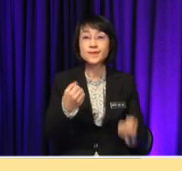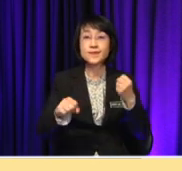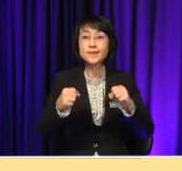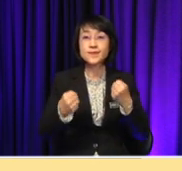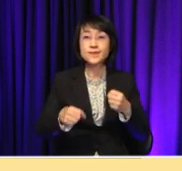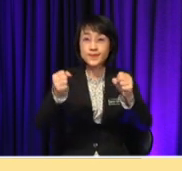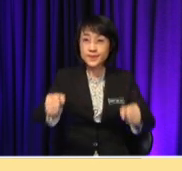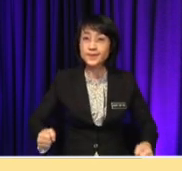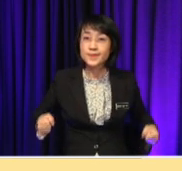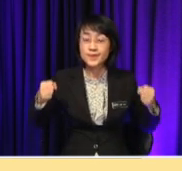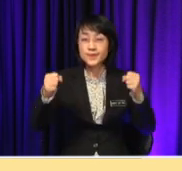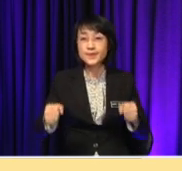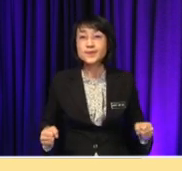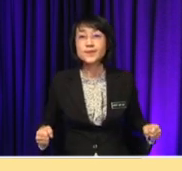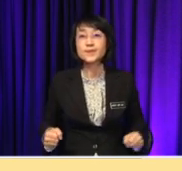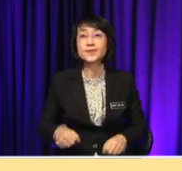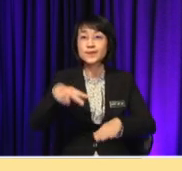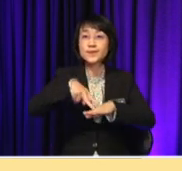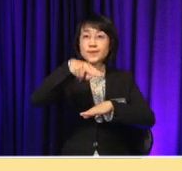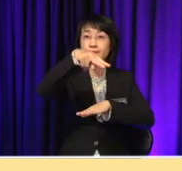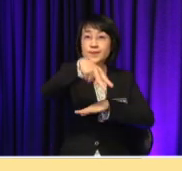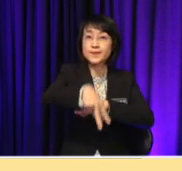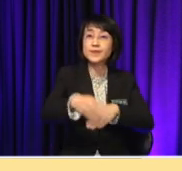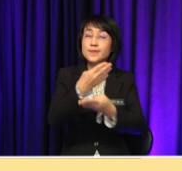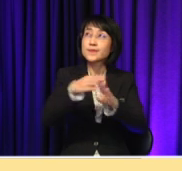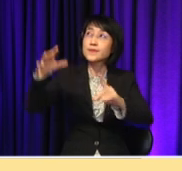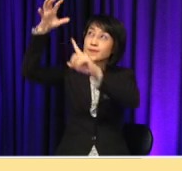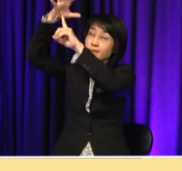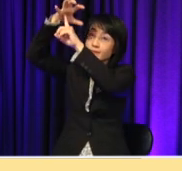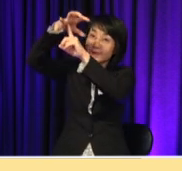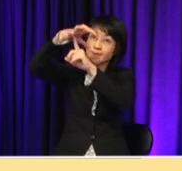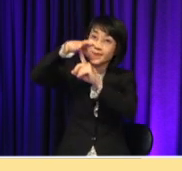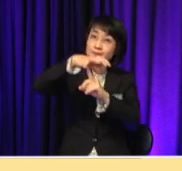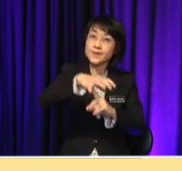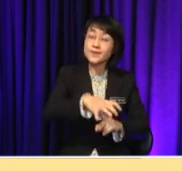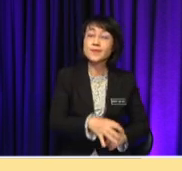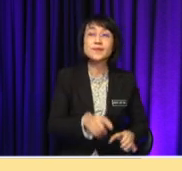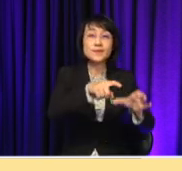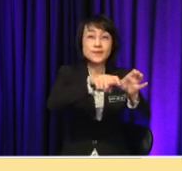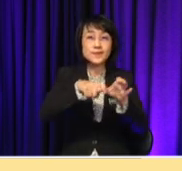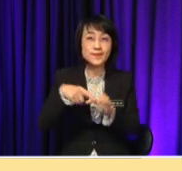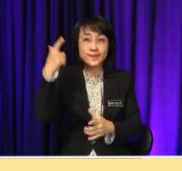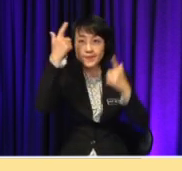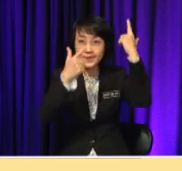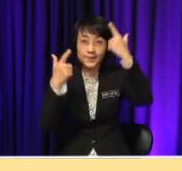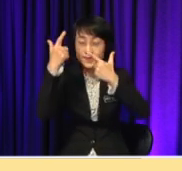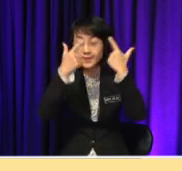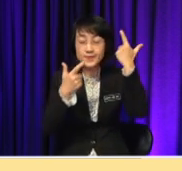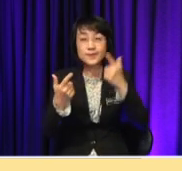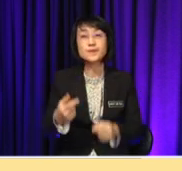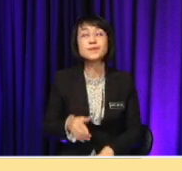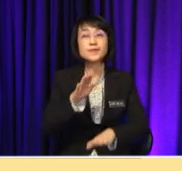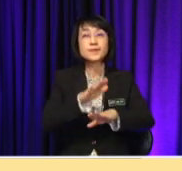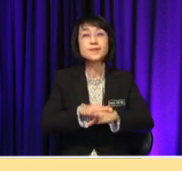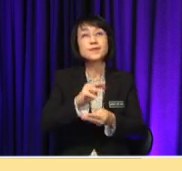dari Tebing Tinggi menggunakan payung terjun menjadi tarikan pelancong pada musim sejuk Ah ini enggak juga nih Padahal kita